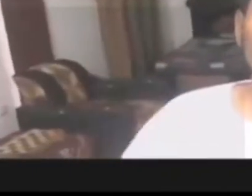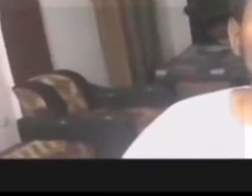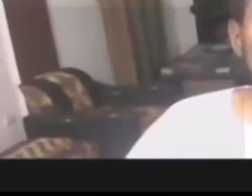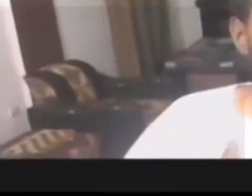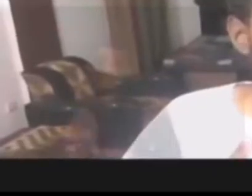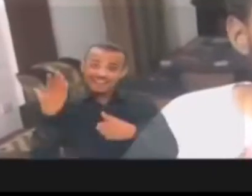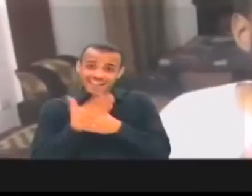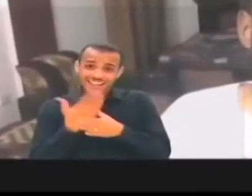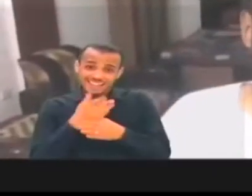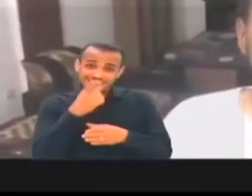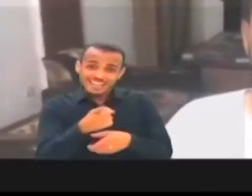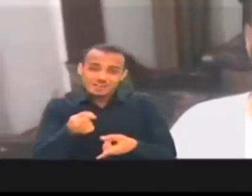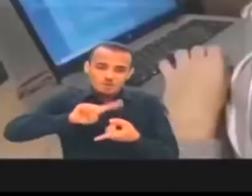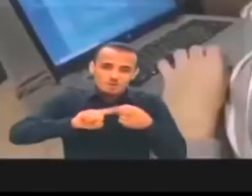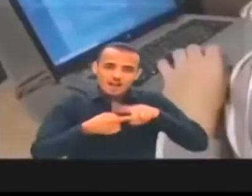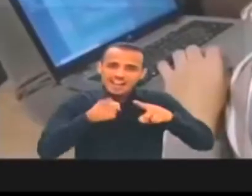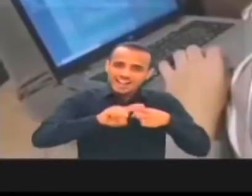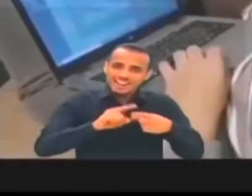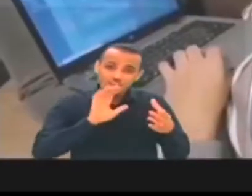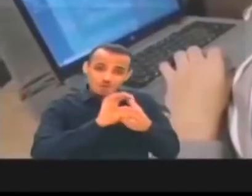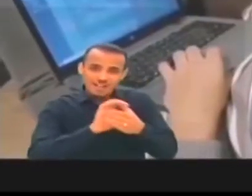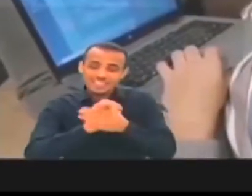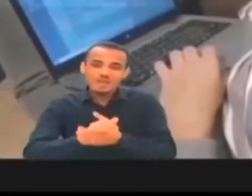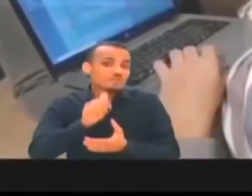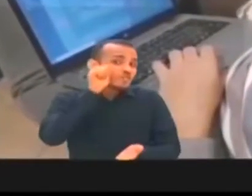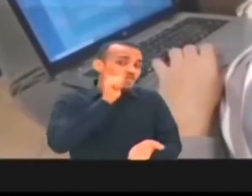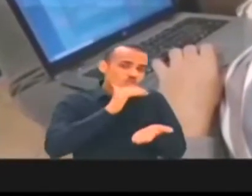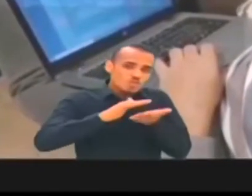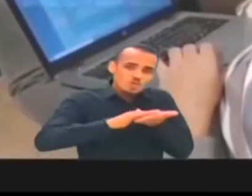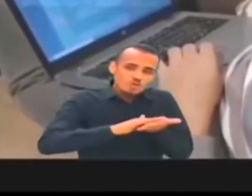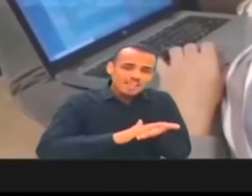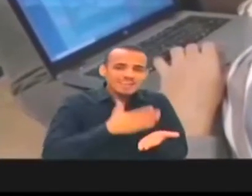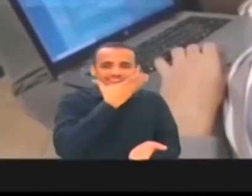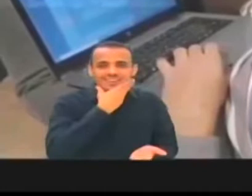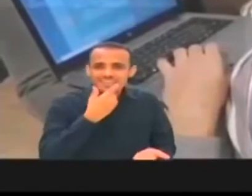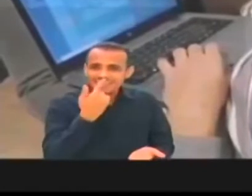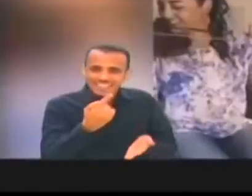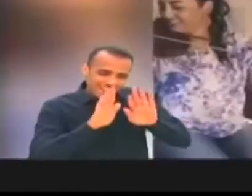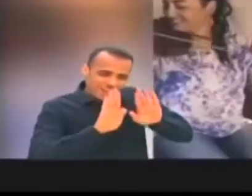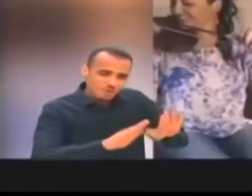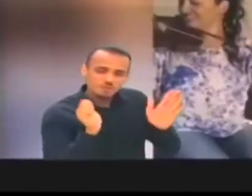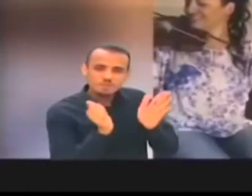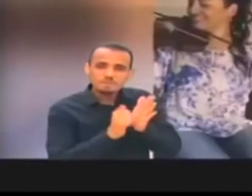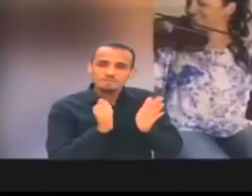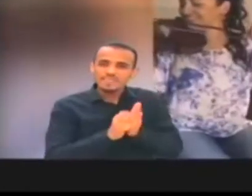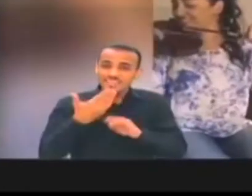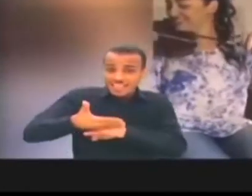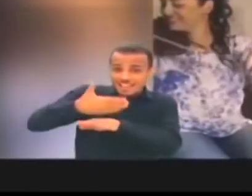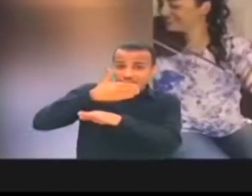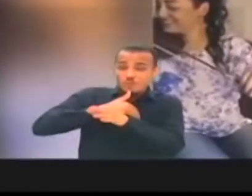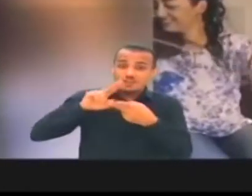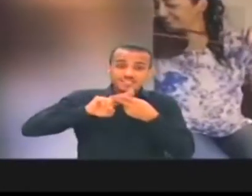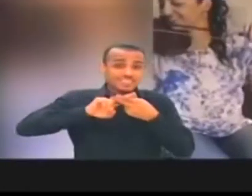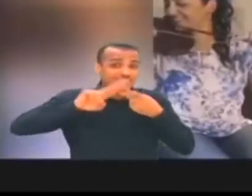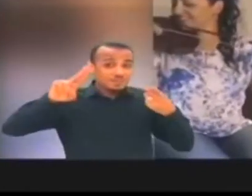بيناضي شمح. عشانك وعشان أهلك وأحبابك وبلدك خليك في البيت بسلميتنا وبوعينا. انتصرت